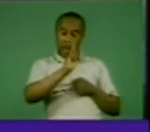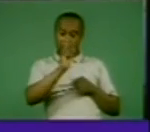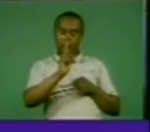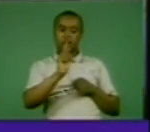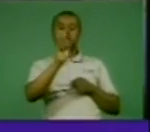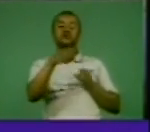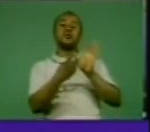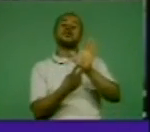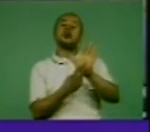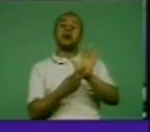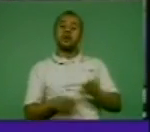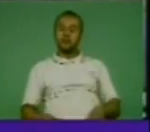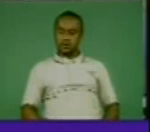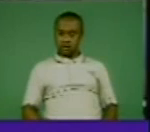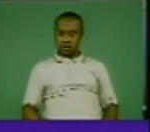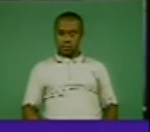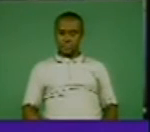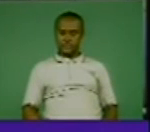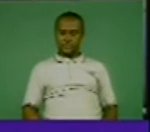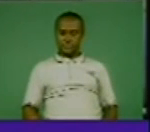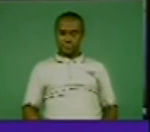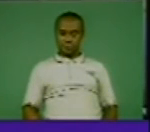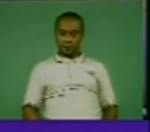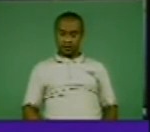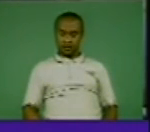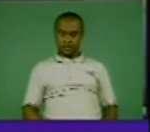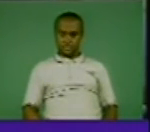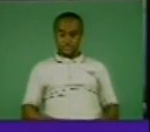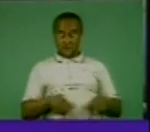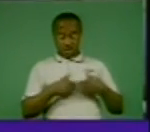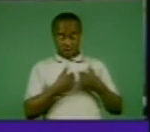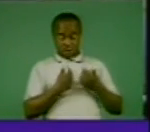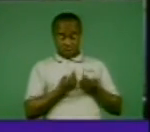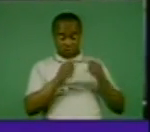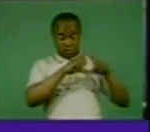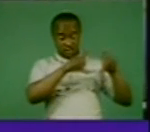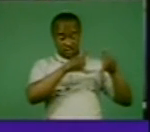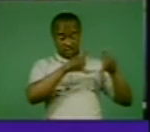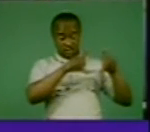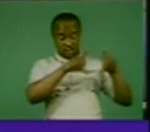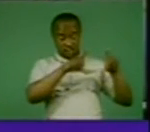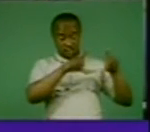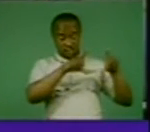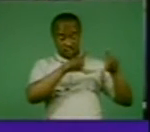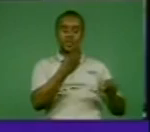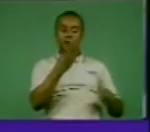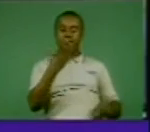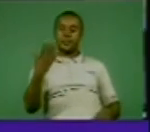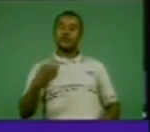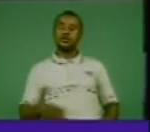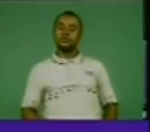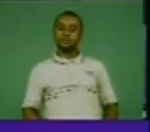zote isipokuwa ibara ya 135. Kura za ndio kwa